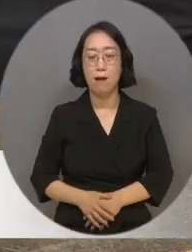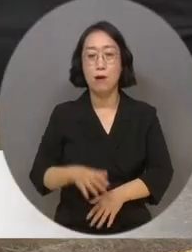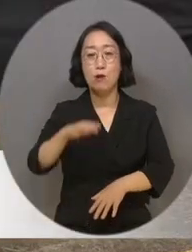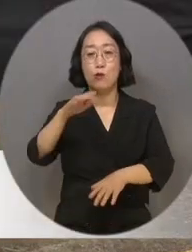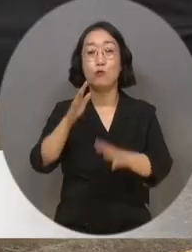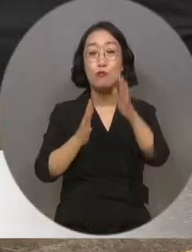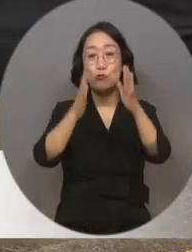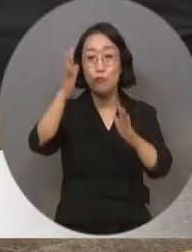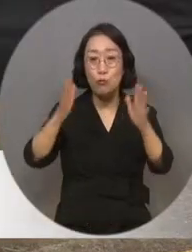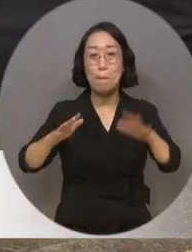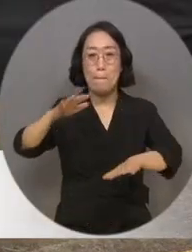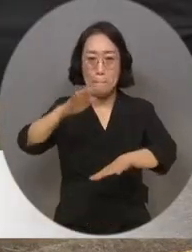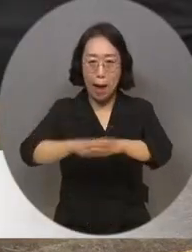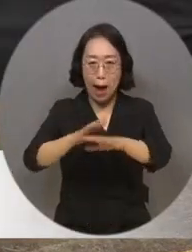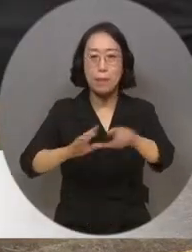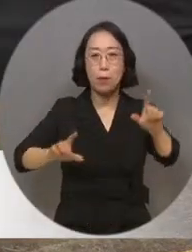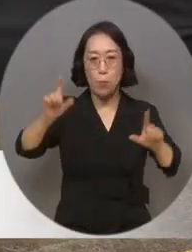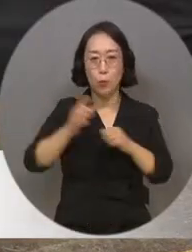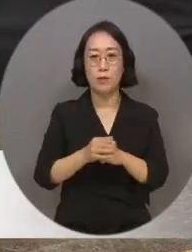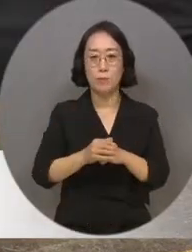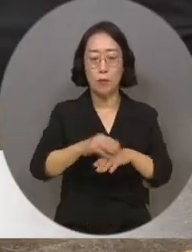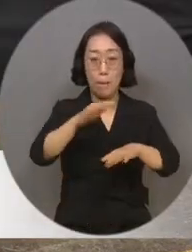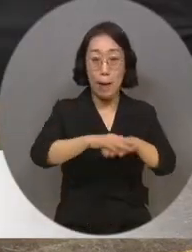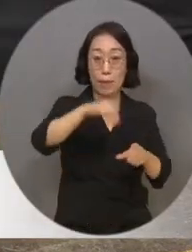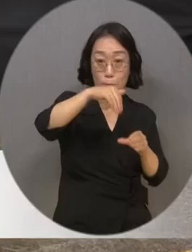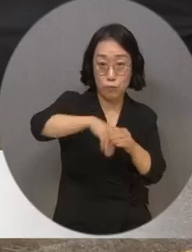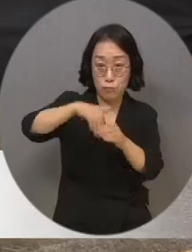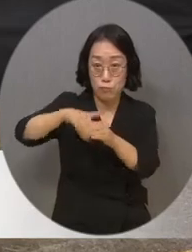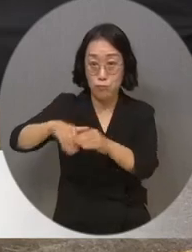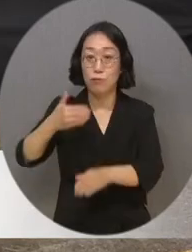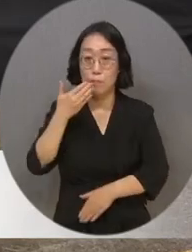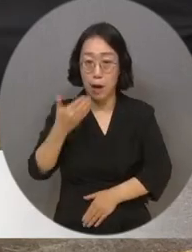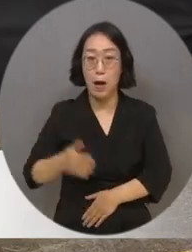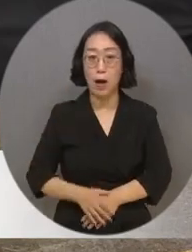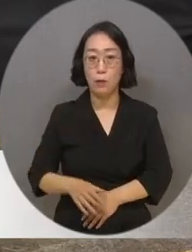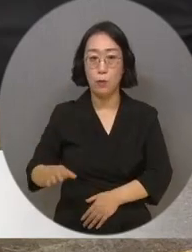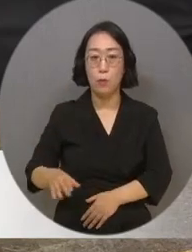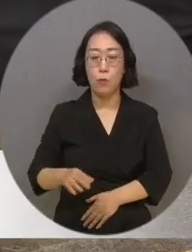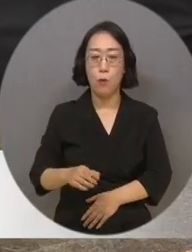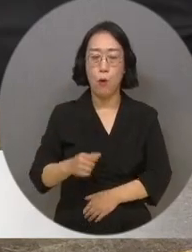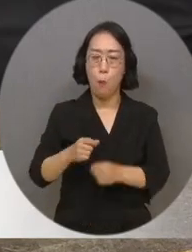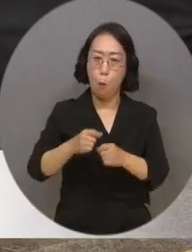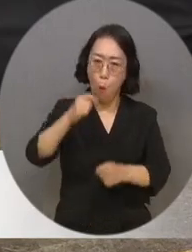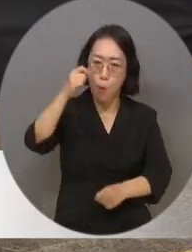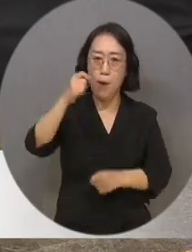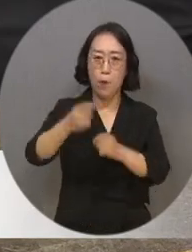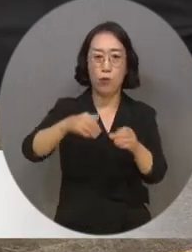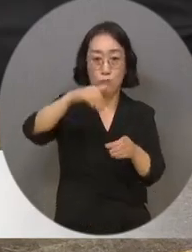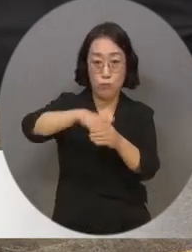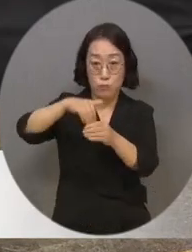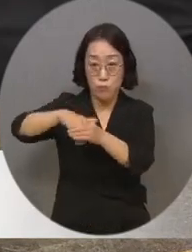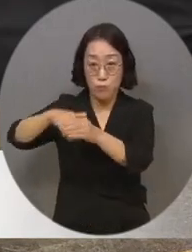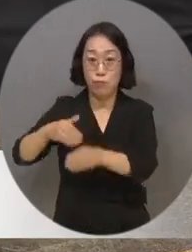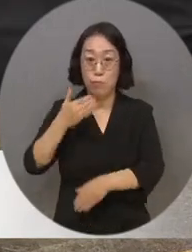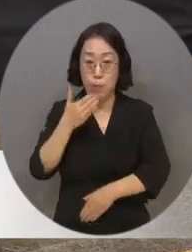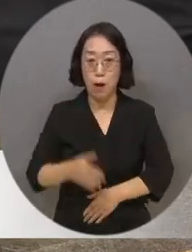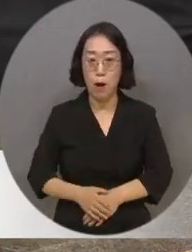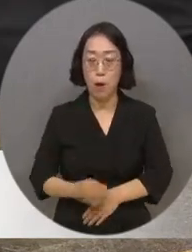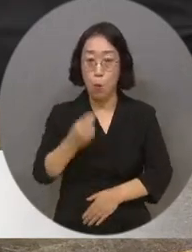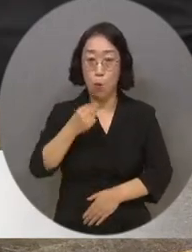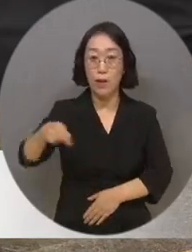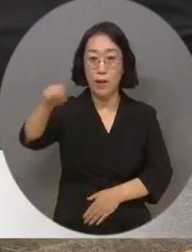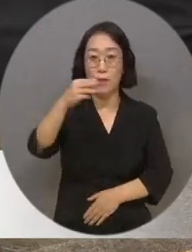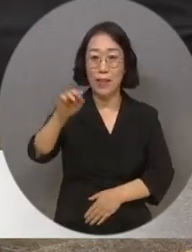조성된 곳이고요. 이곳은 생태 농업을 하는 농장이 될 거기 때문에 단연생 위주의 식재가 되어 있고 공기